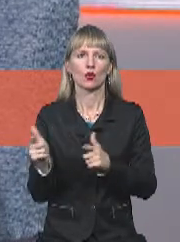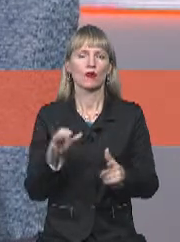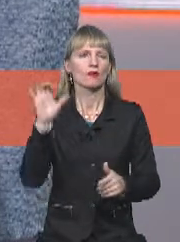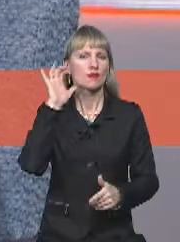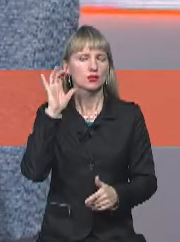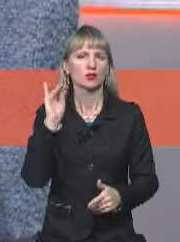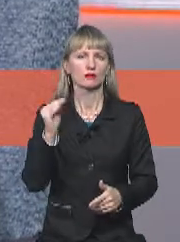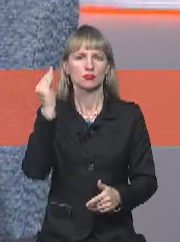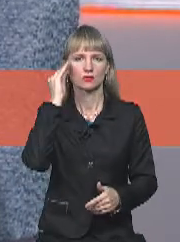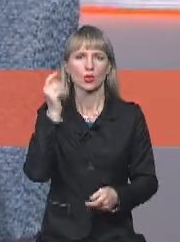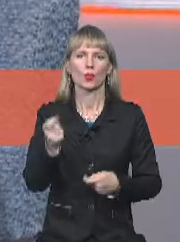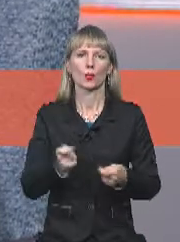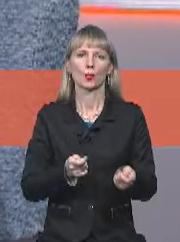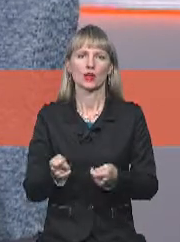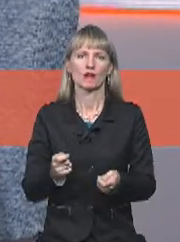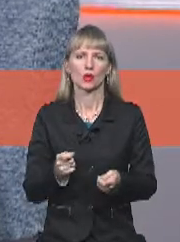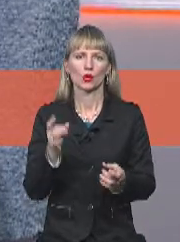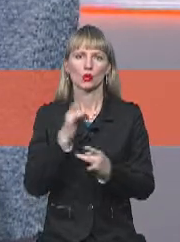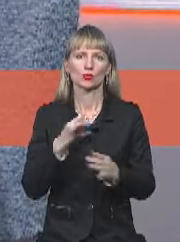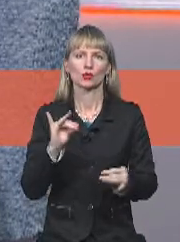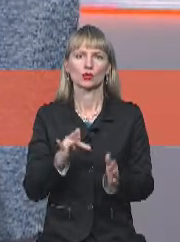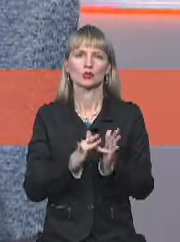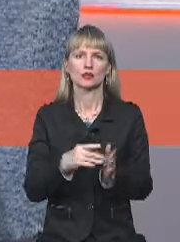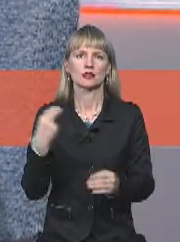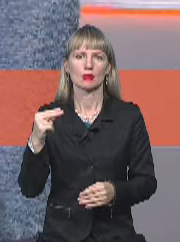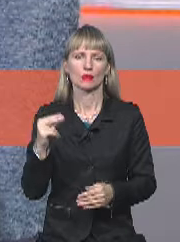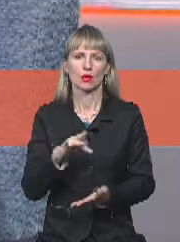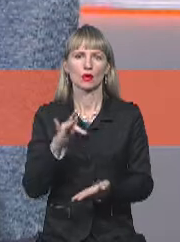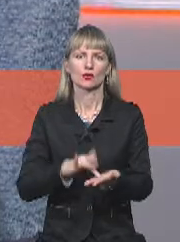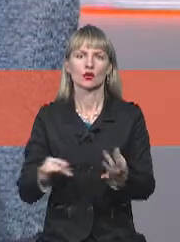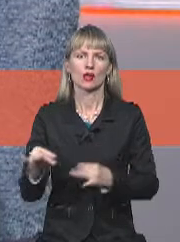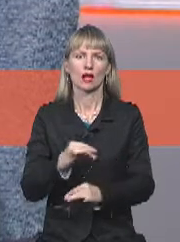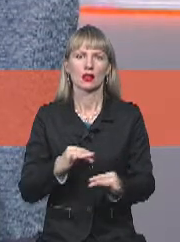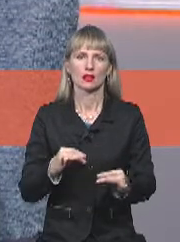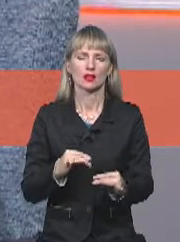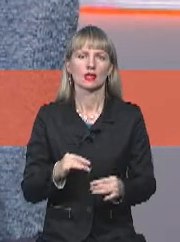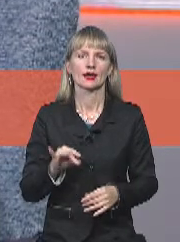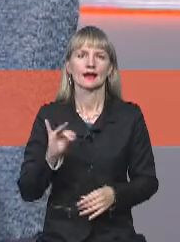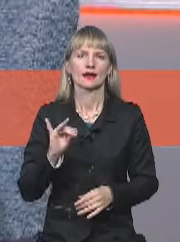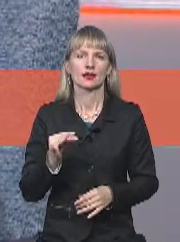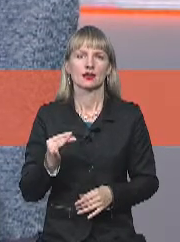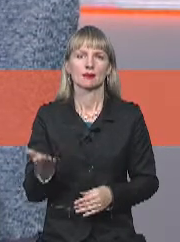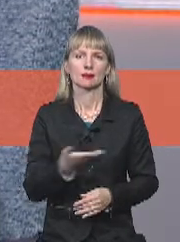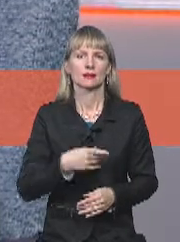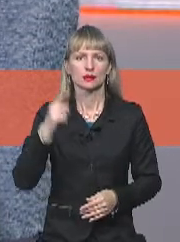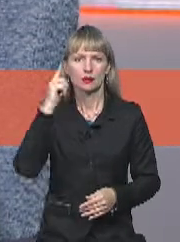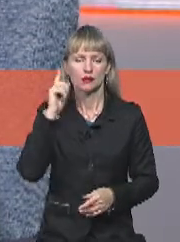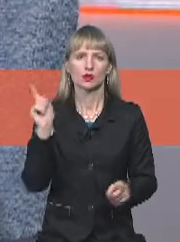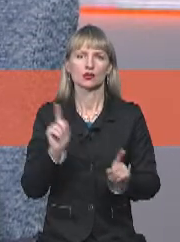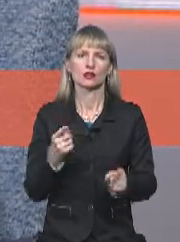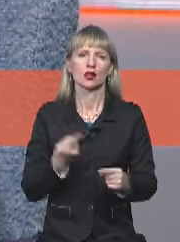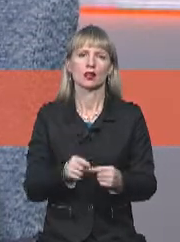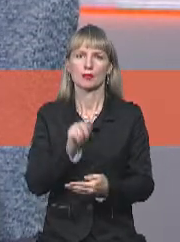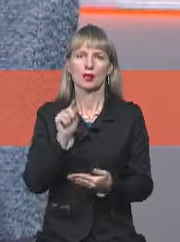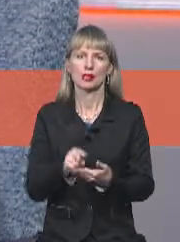позицію управління культури і туризму Запорізької міської ради. І ми сподіваємося, що